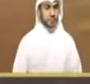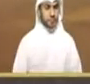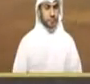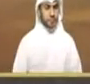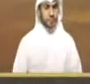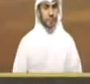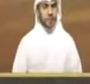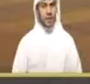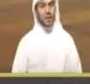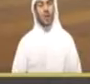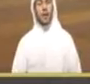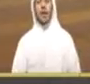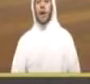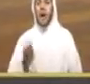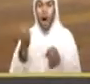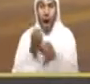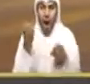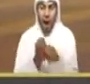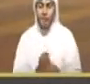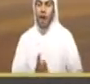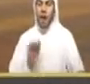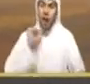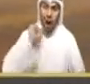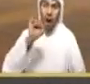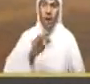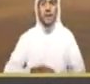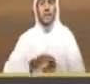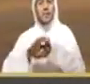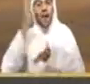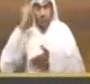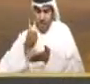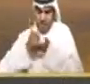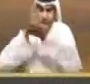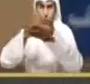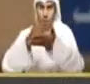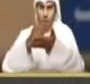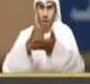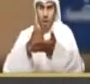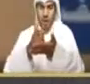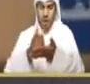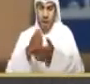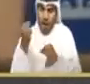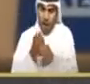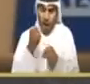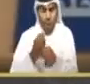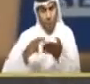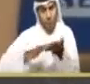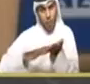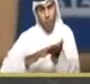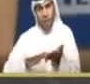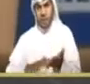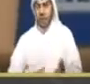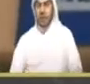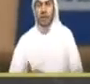بعد إنساني، محبة للعمل التطوعي، تتمتع بالولاء والانتماء. هذا هو الهدف الأسمى من